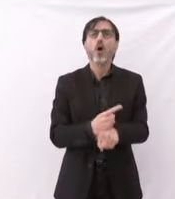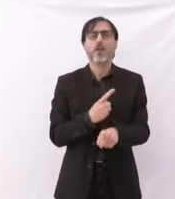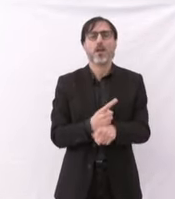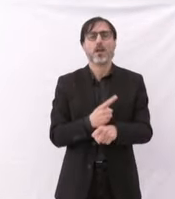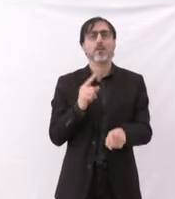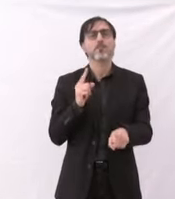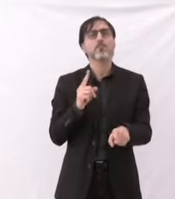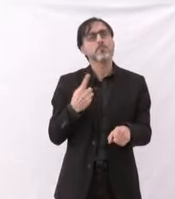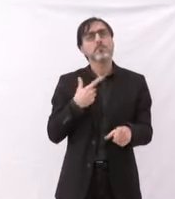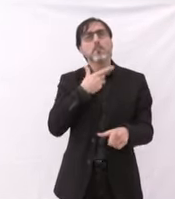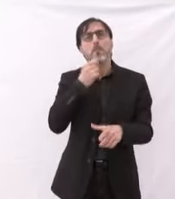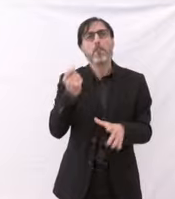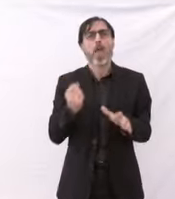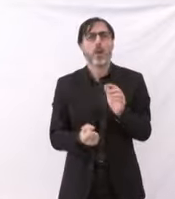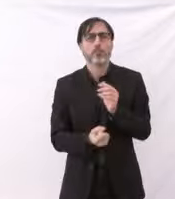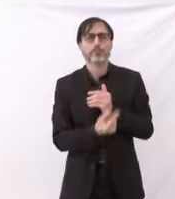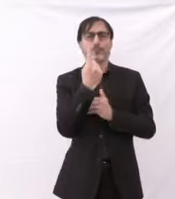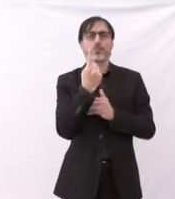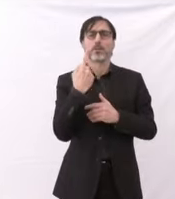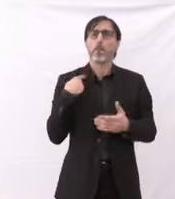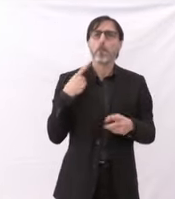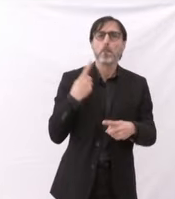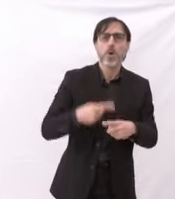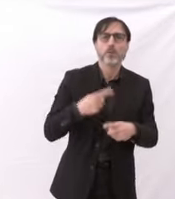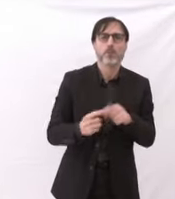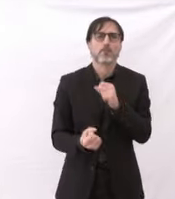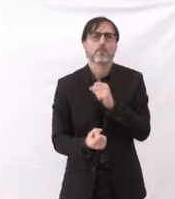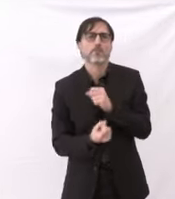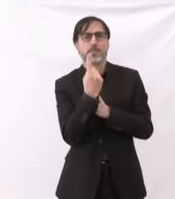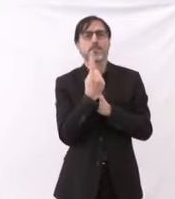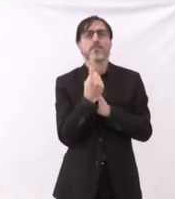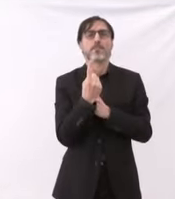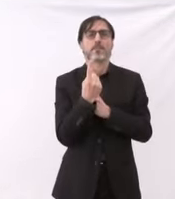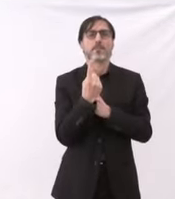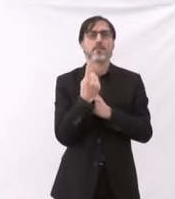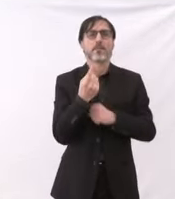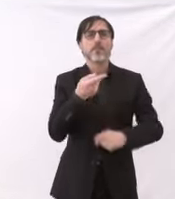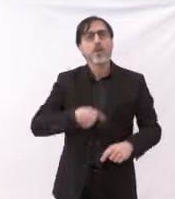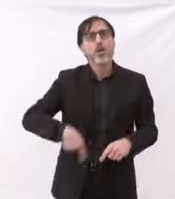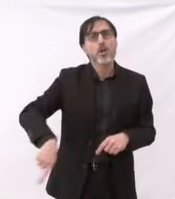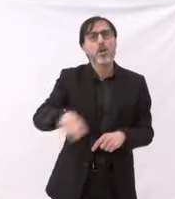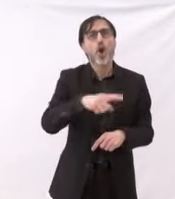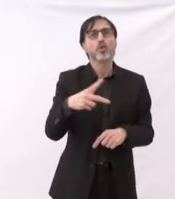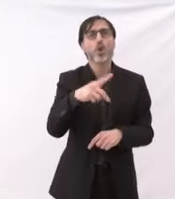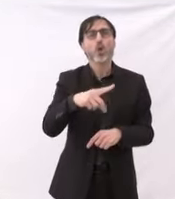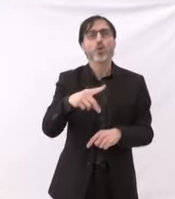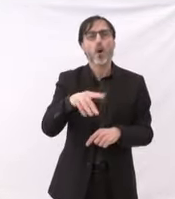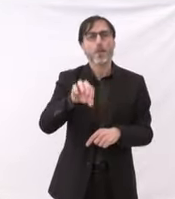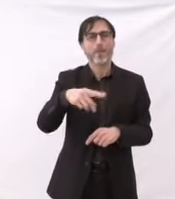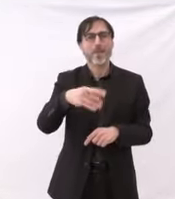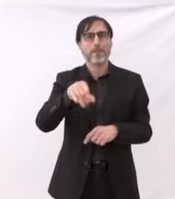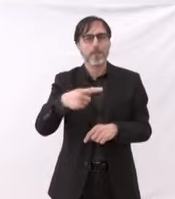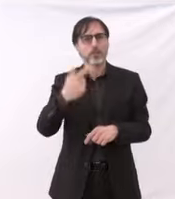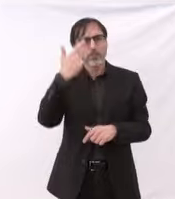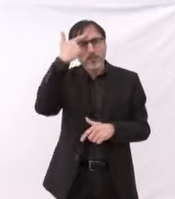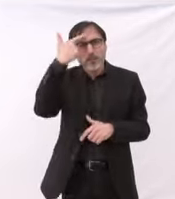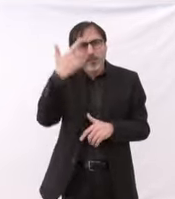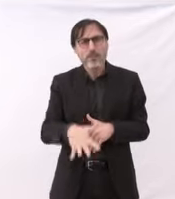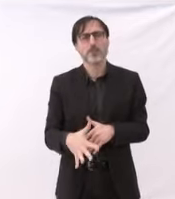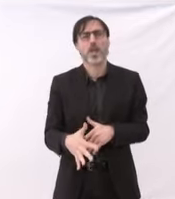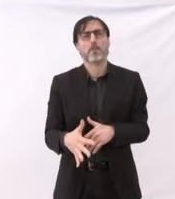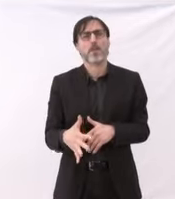far emergere le cose belle, importanti e positive. E il nostro Don Peppino